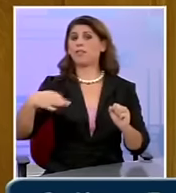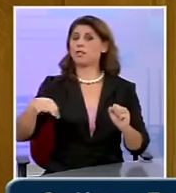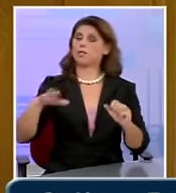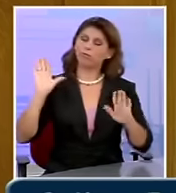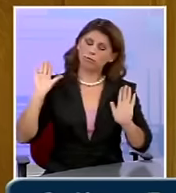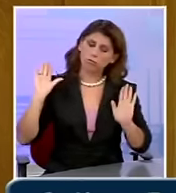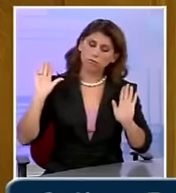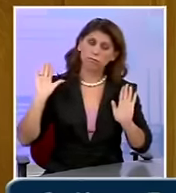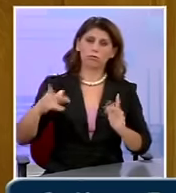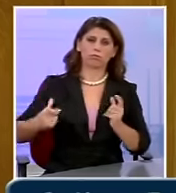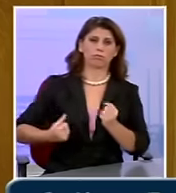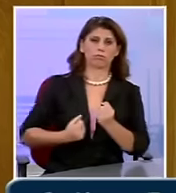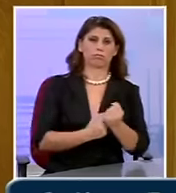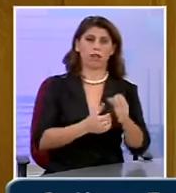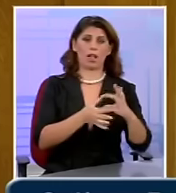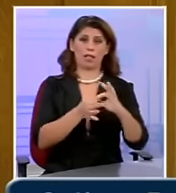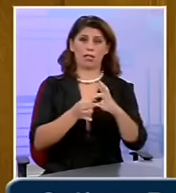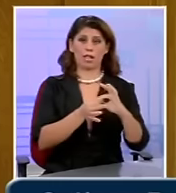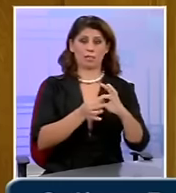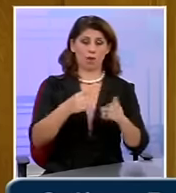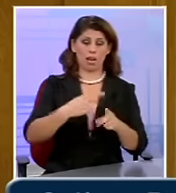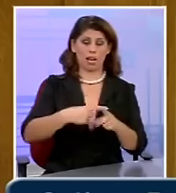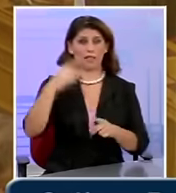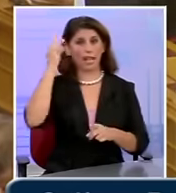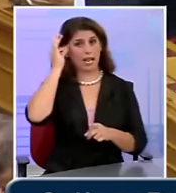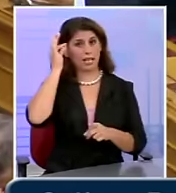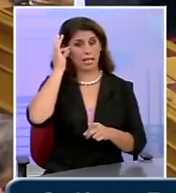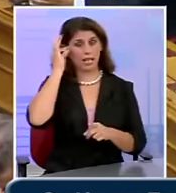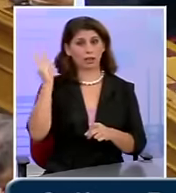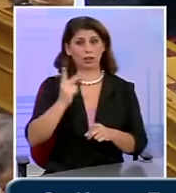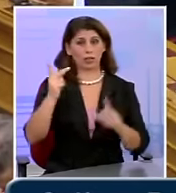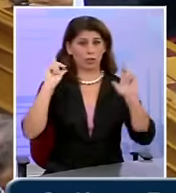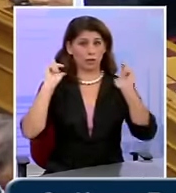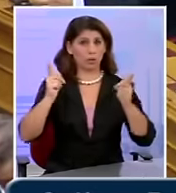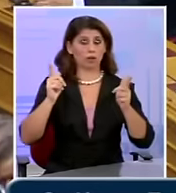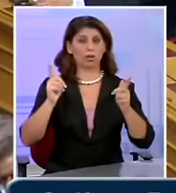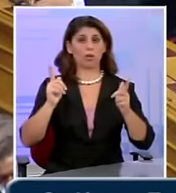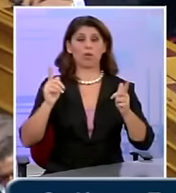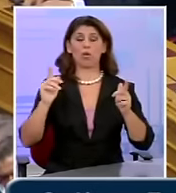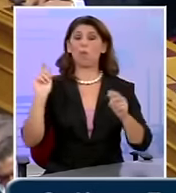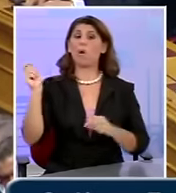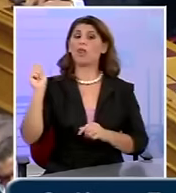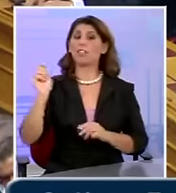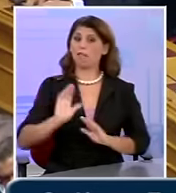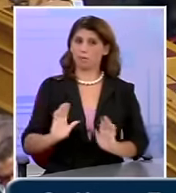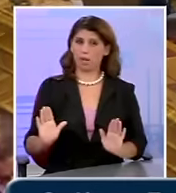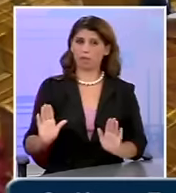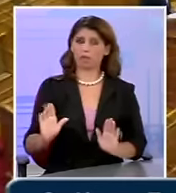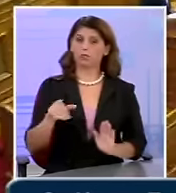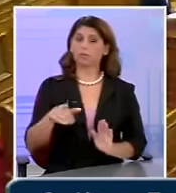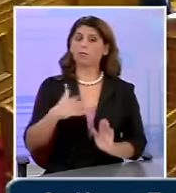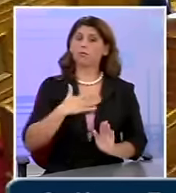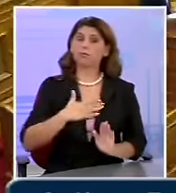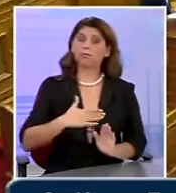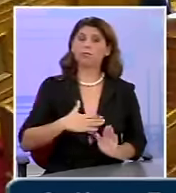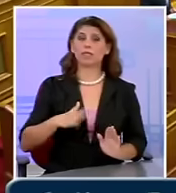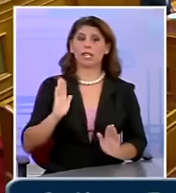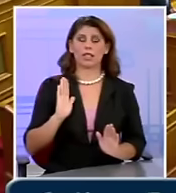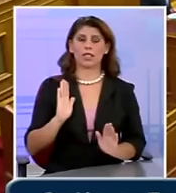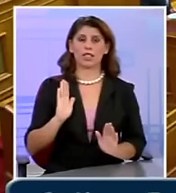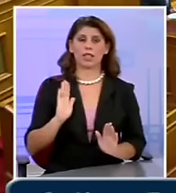το δεσμό των δύο χωρών μας, των δύο δημοκρατικών μας πολιτευμάτων, θέλοντας